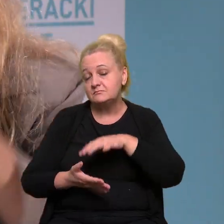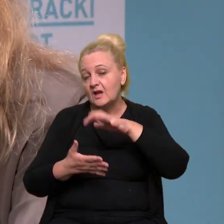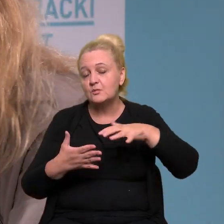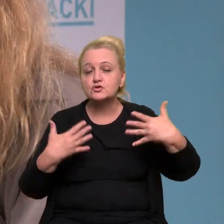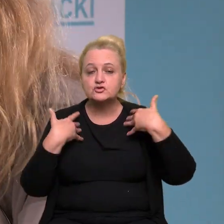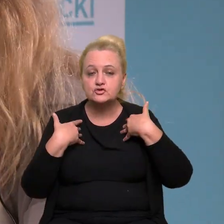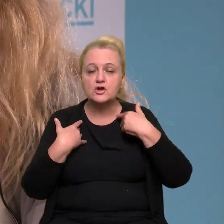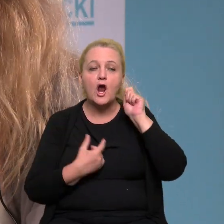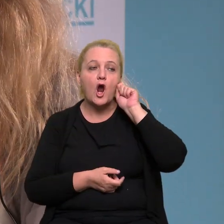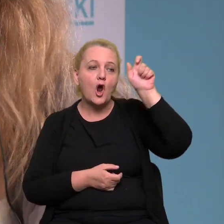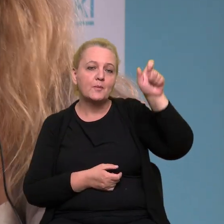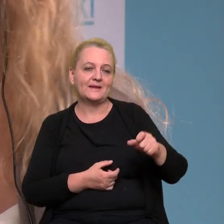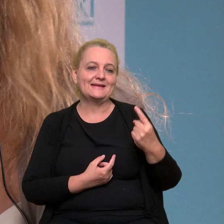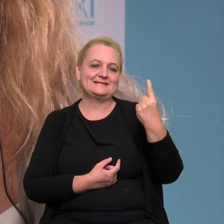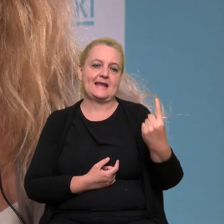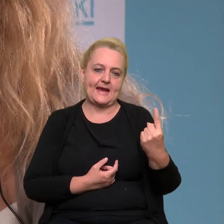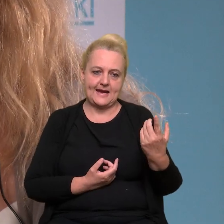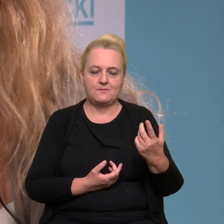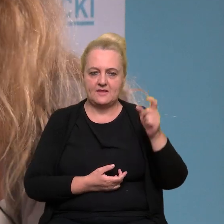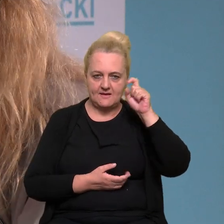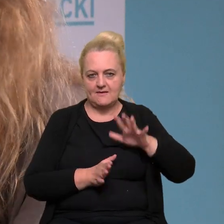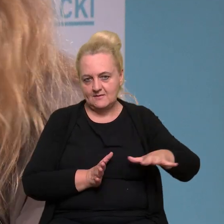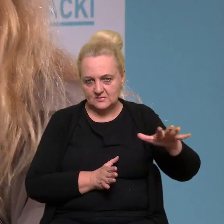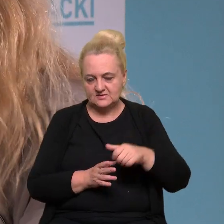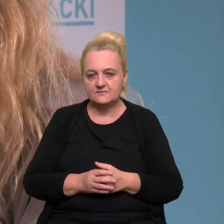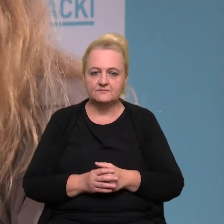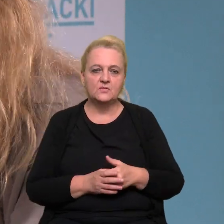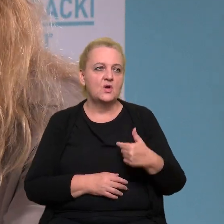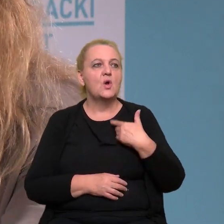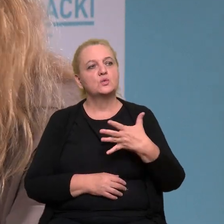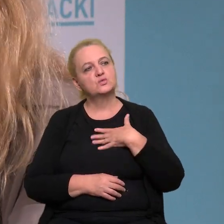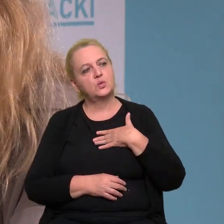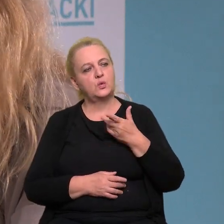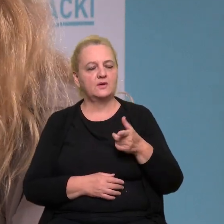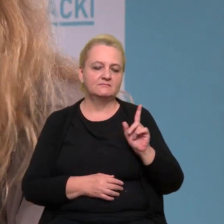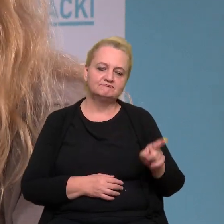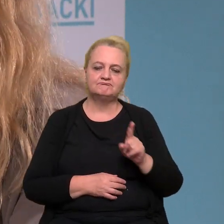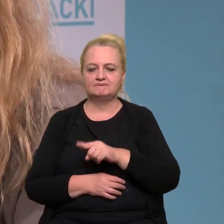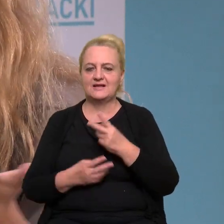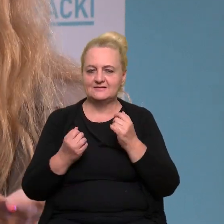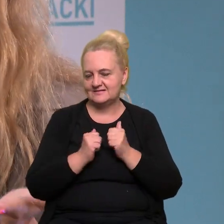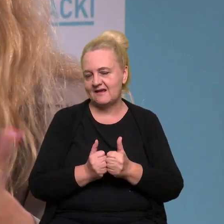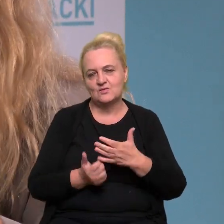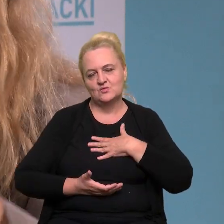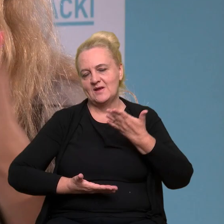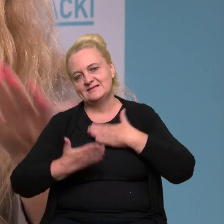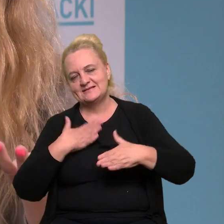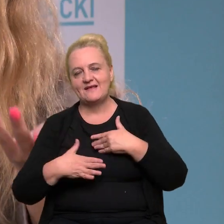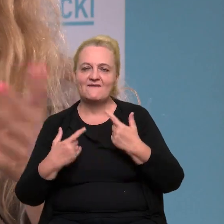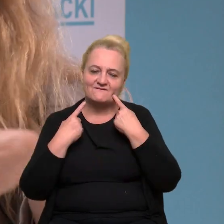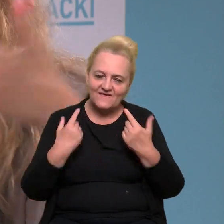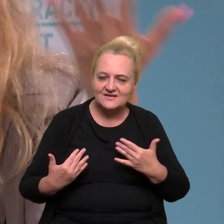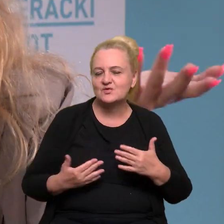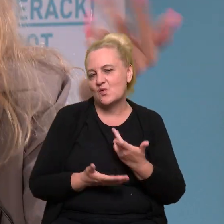opisuje życie singielki w Niemczech i sprawia mi to jedno i drugie radość, jest to